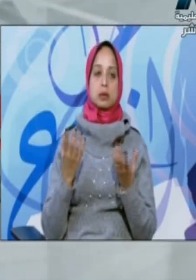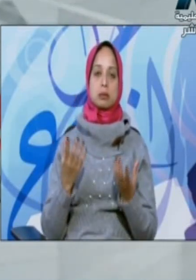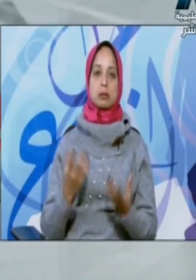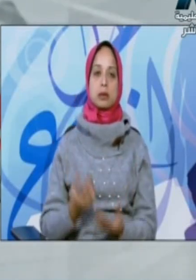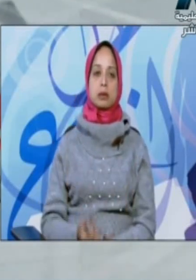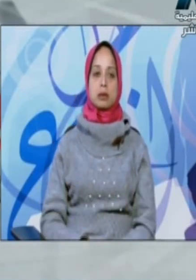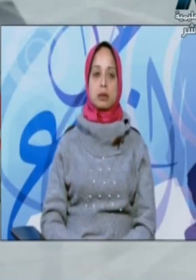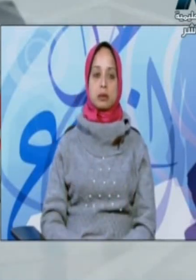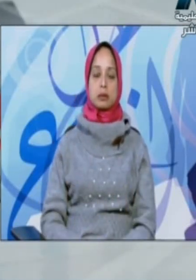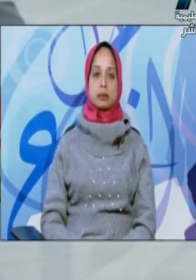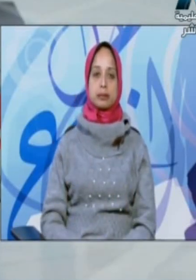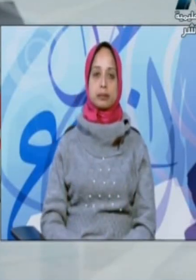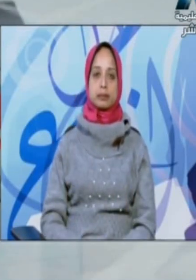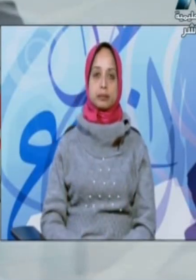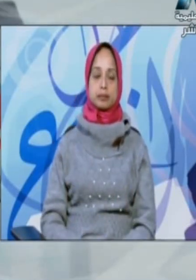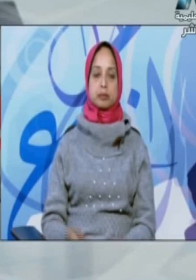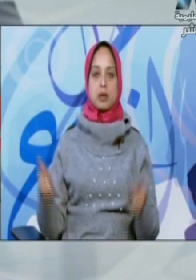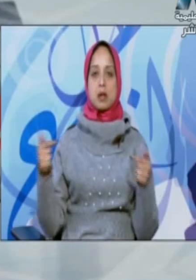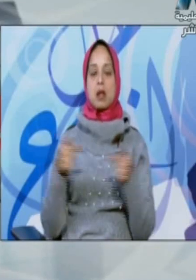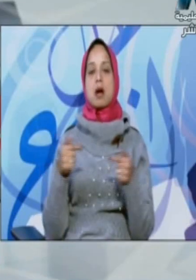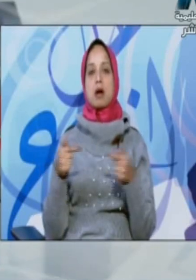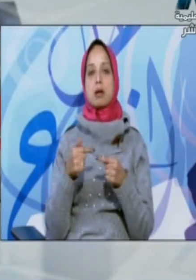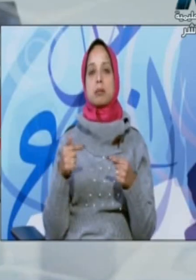قيام إيه؟ الحرب